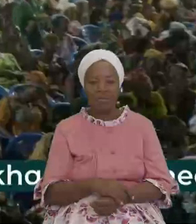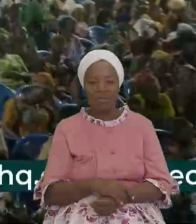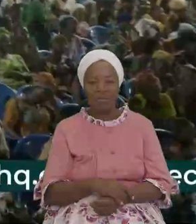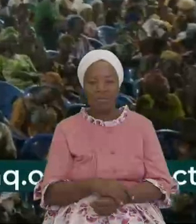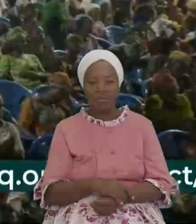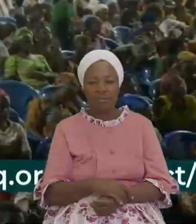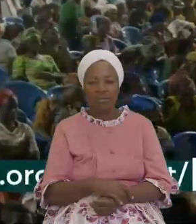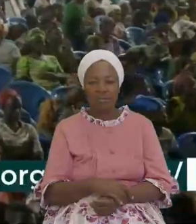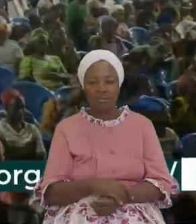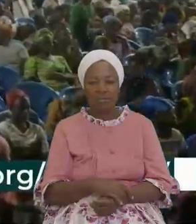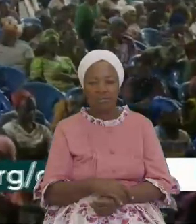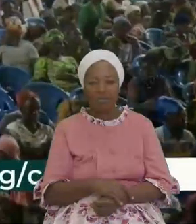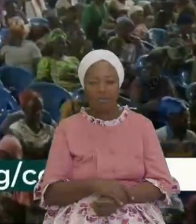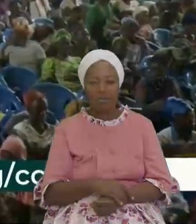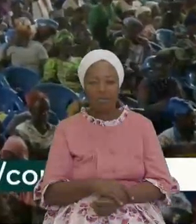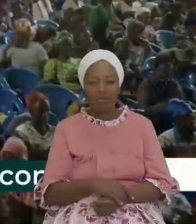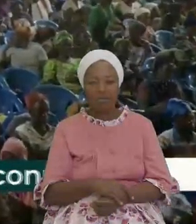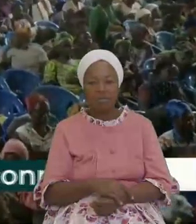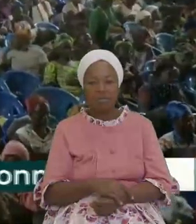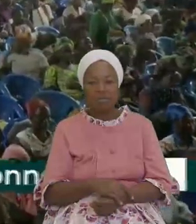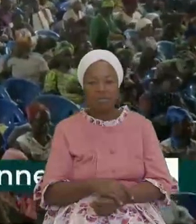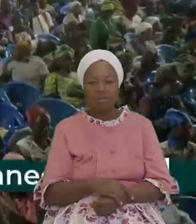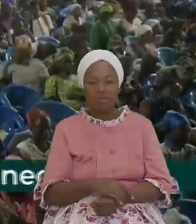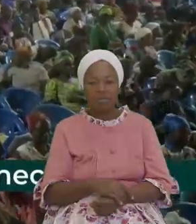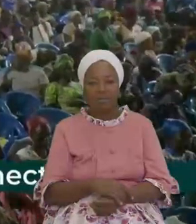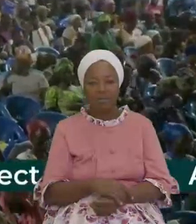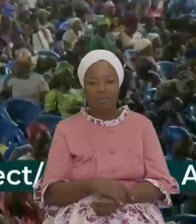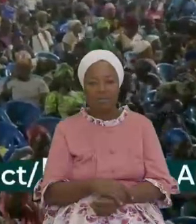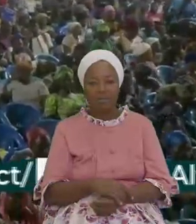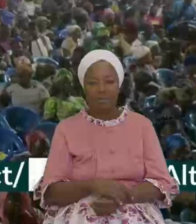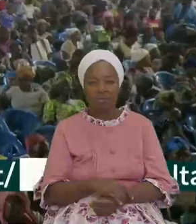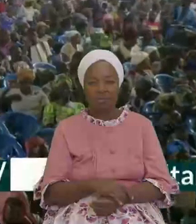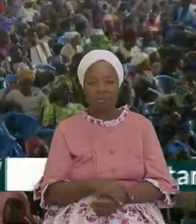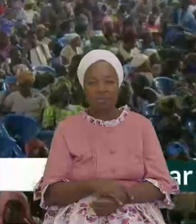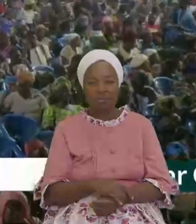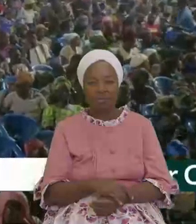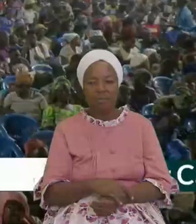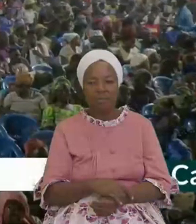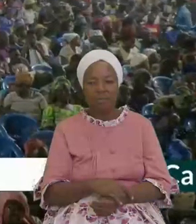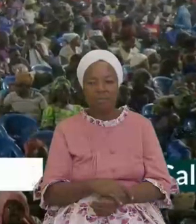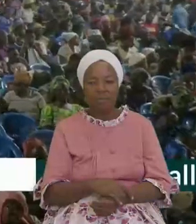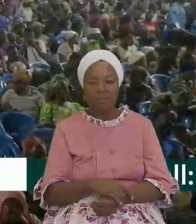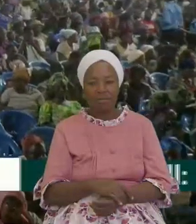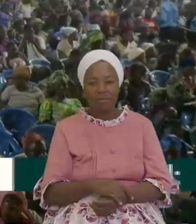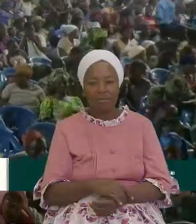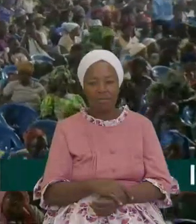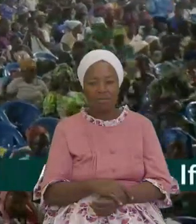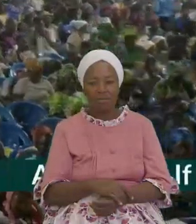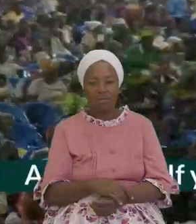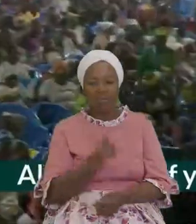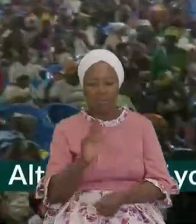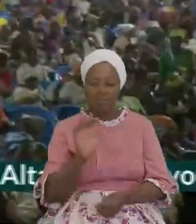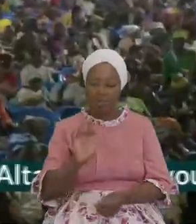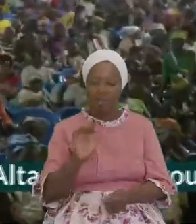Cliquez dessus et le formulaire va s'afficher et vous allez le remplir soigneusement et le renvoyer